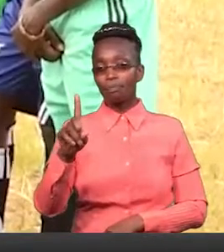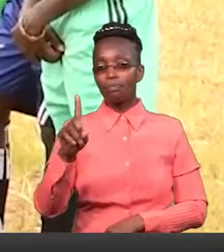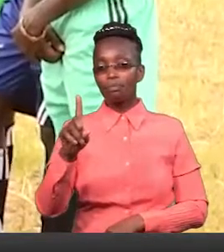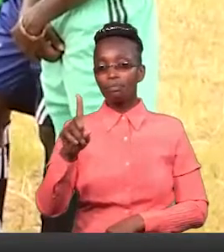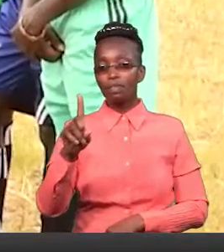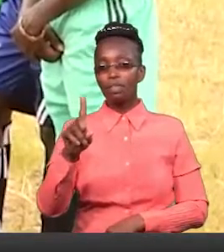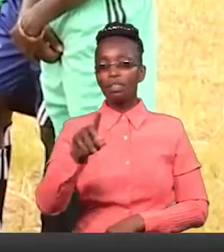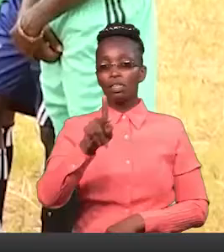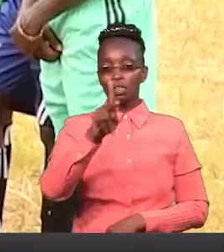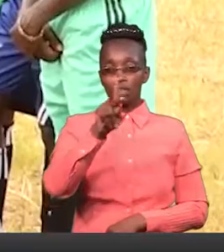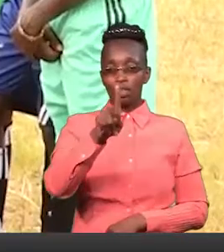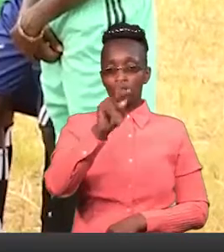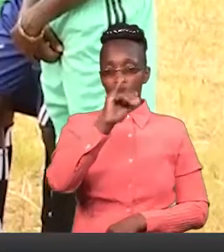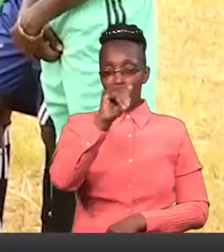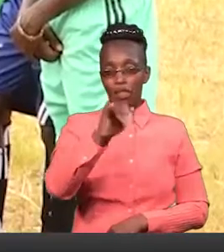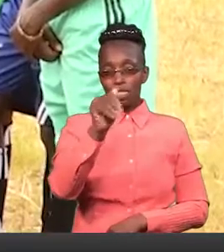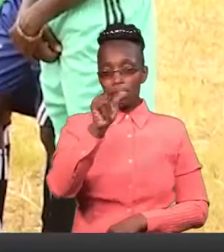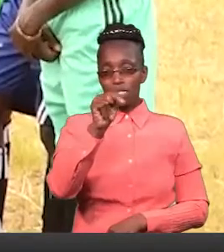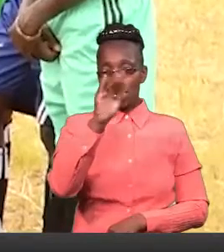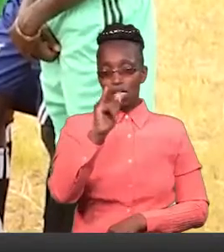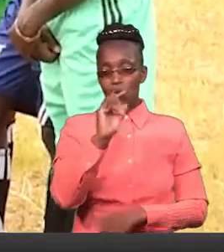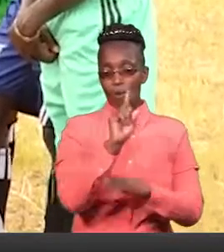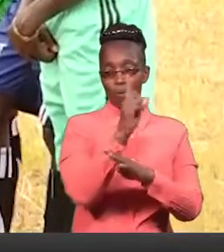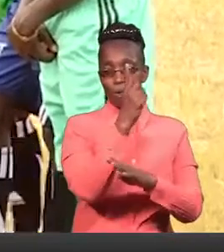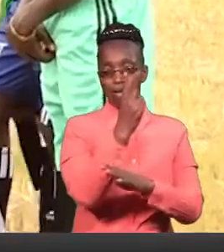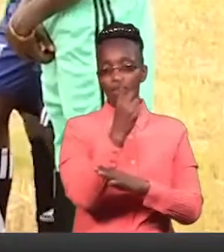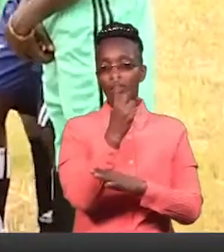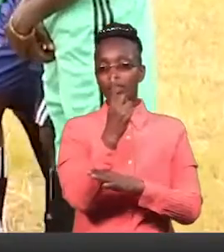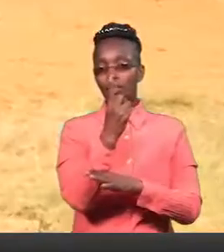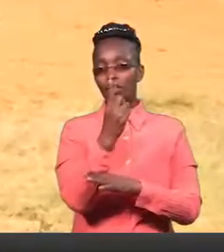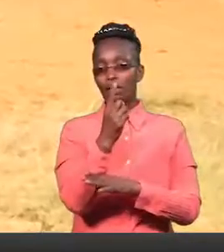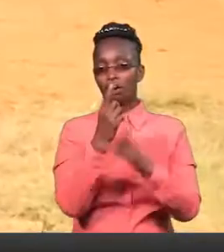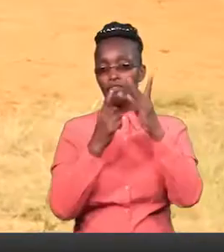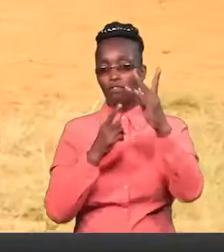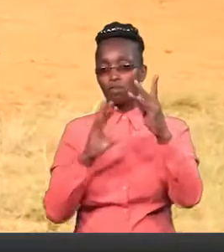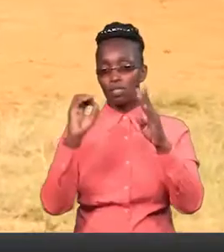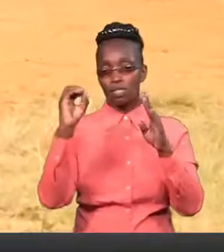mshindi baada ya kuinyuka Beach FC magoli 4-2 kupitia njia ya matuta.